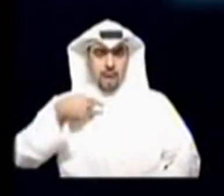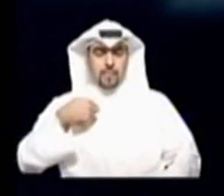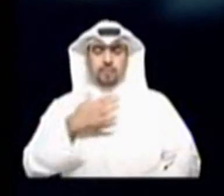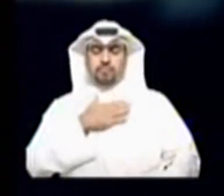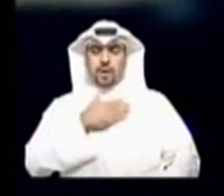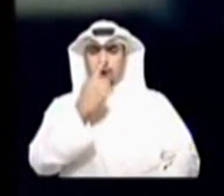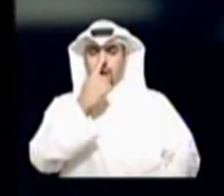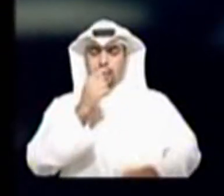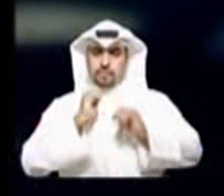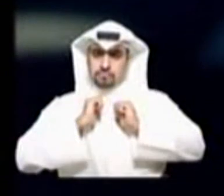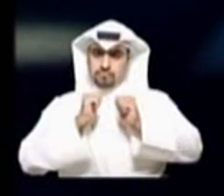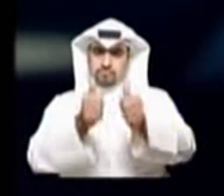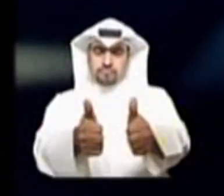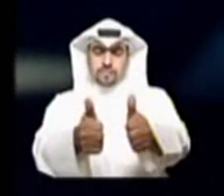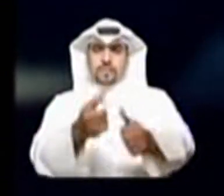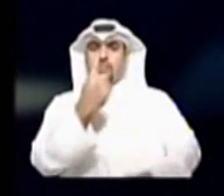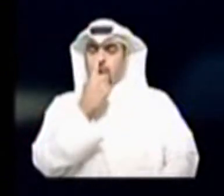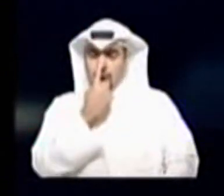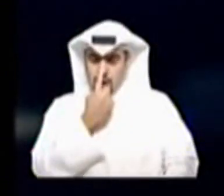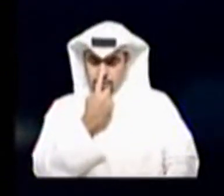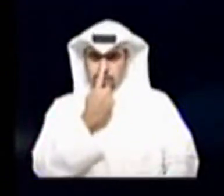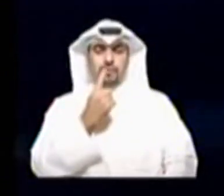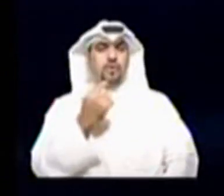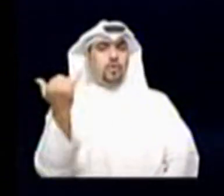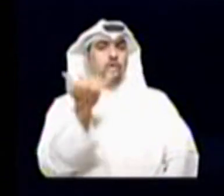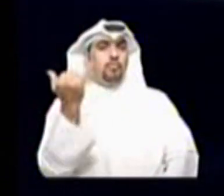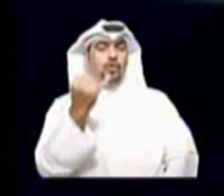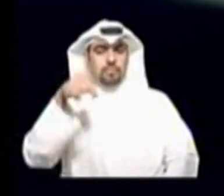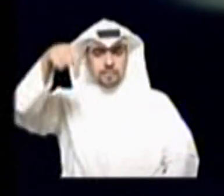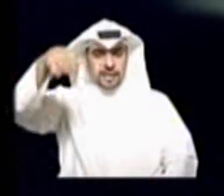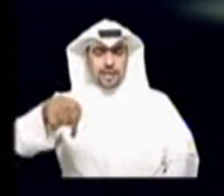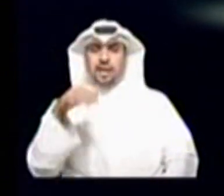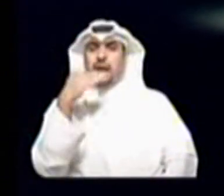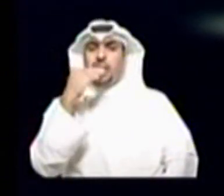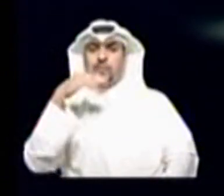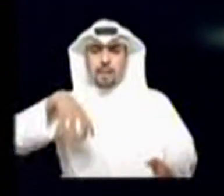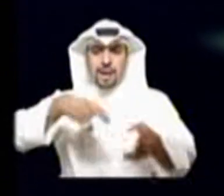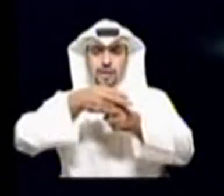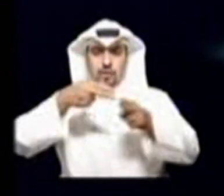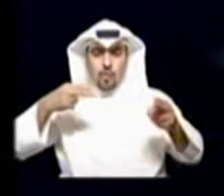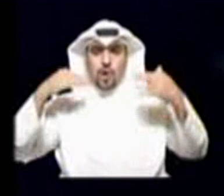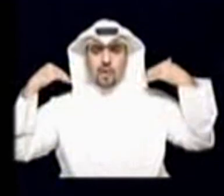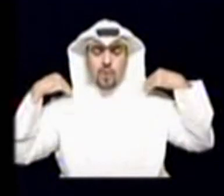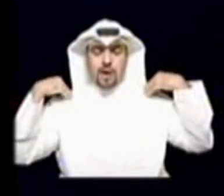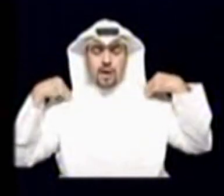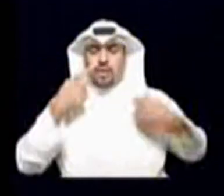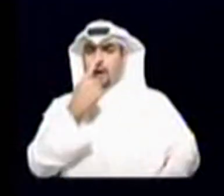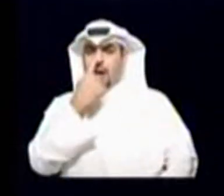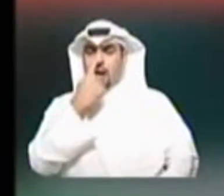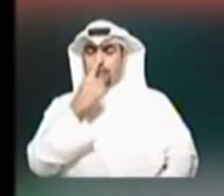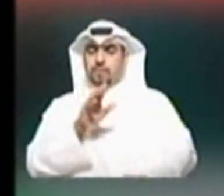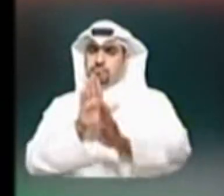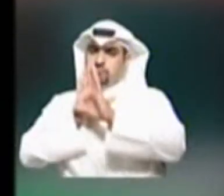الأحمد الجابر الصباح حفظه الله ورعاه بتوفير كافة السبل والرعاية للشباب لا سيما الرياضيين للظهور بالمستوى